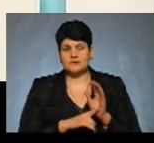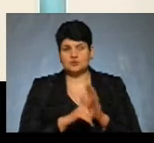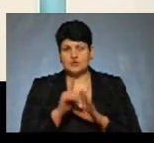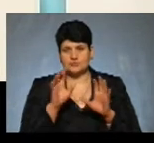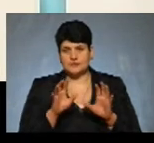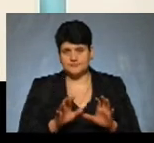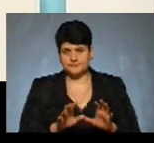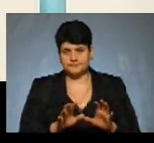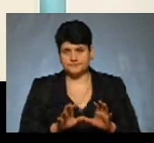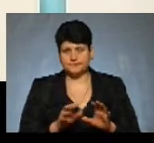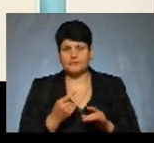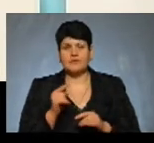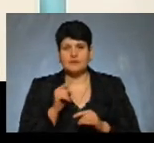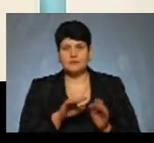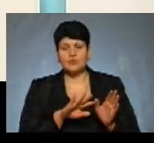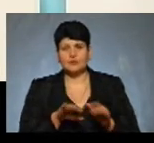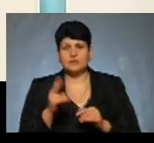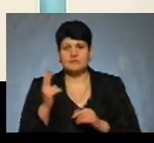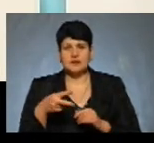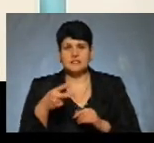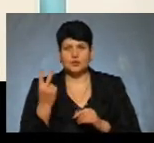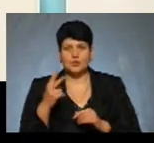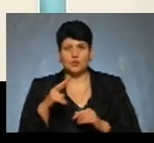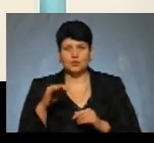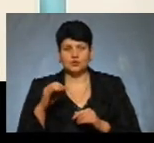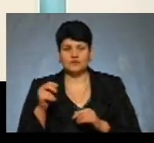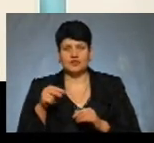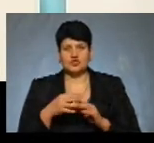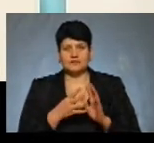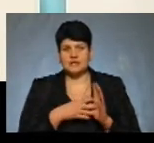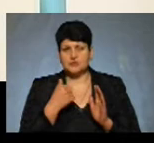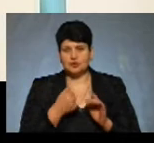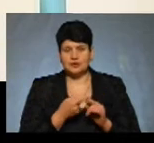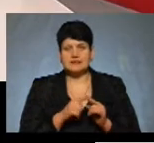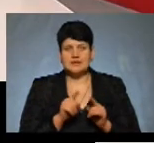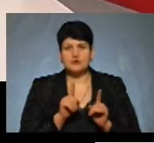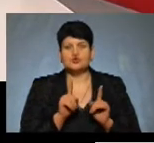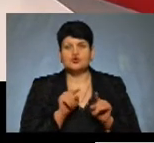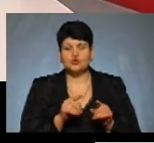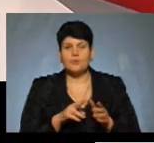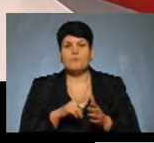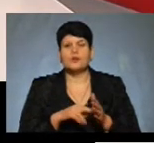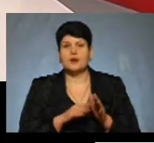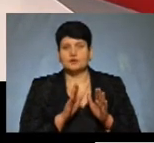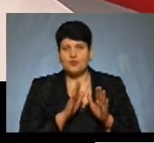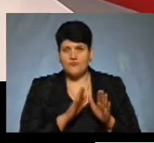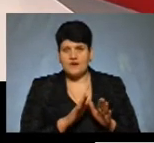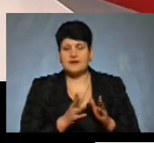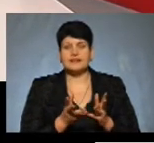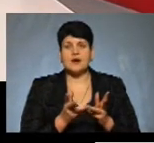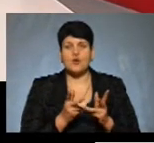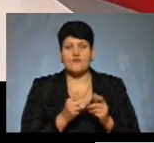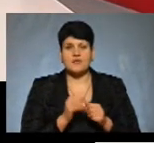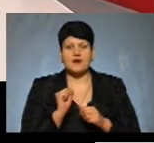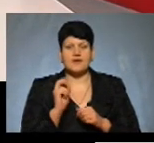закону. Тобто він минає 22 лютого 2019 року. Це щодо оподаткування і нарахування